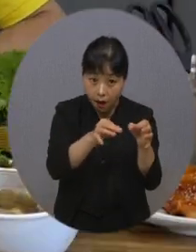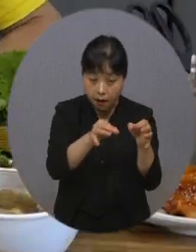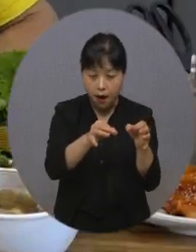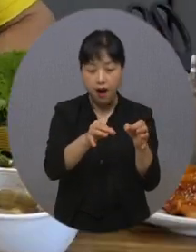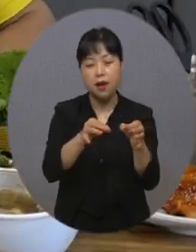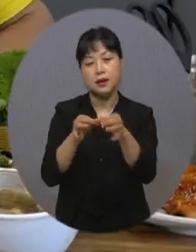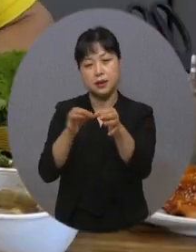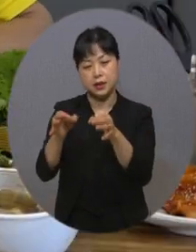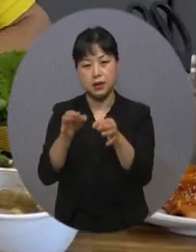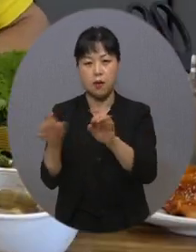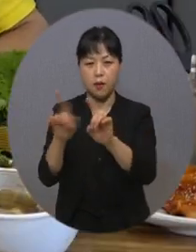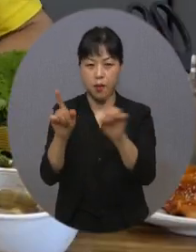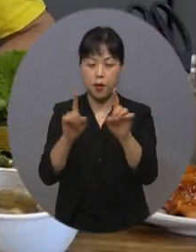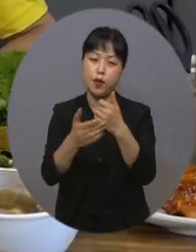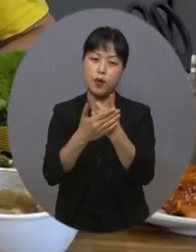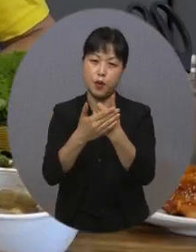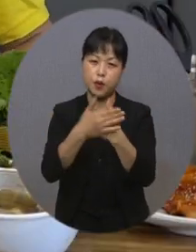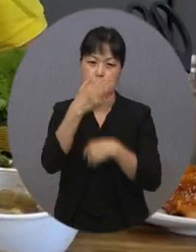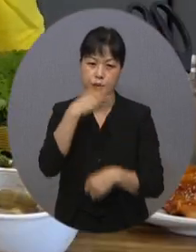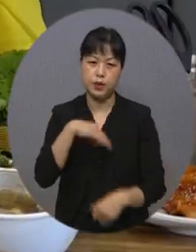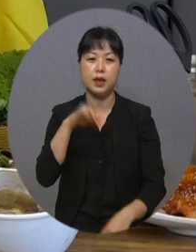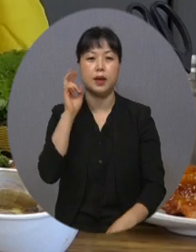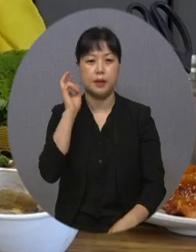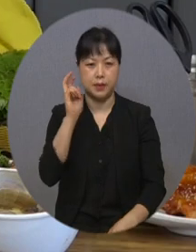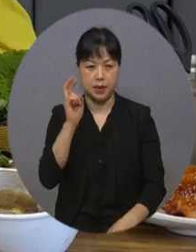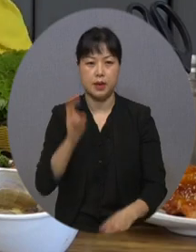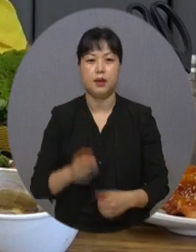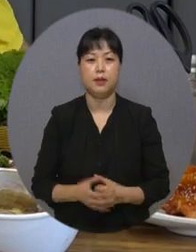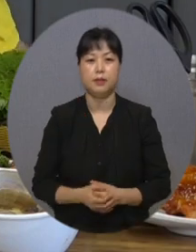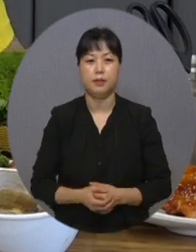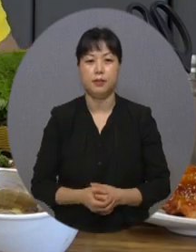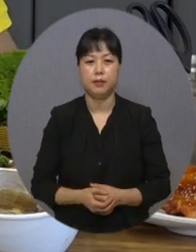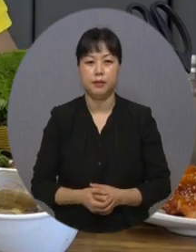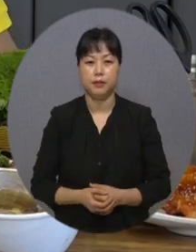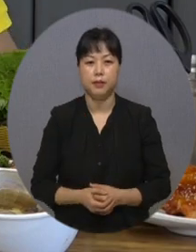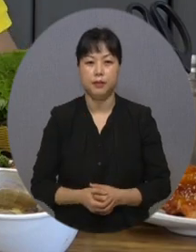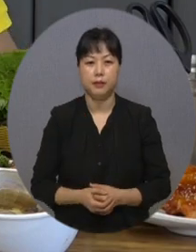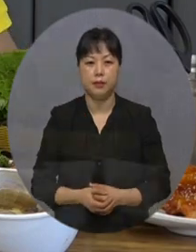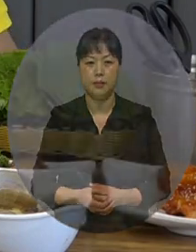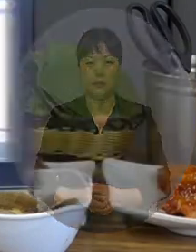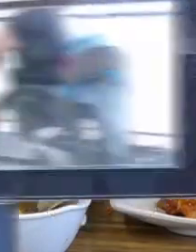있을 것으로 보입니다 복제 티미 우스 좋은 빕니다